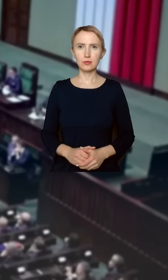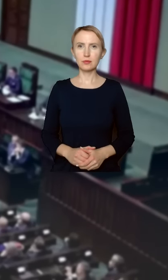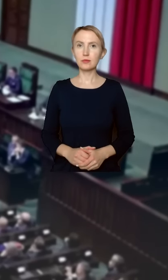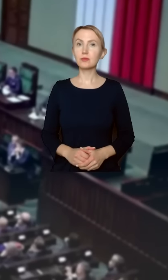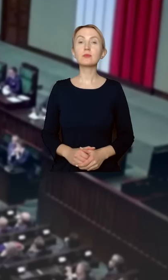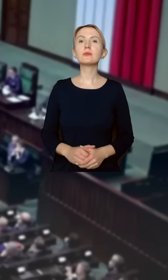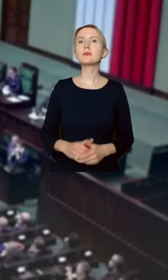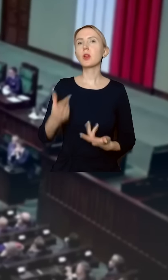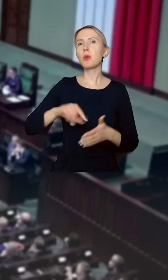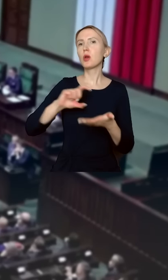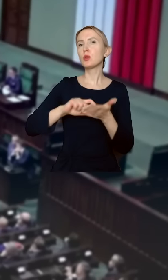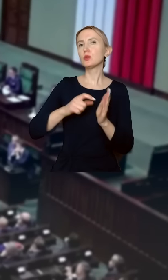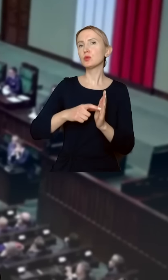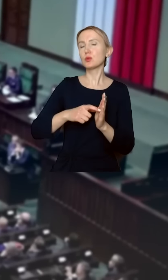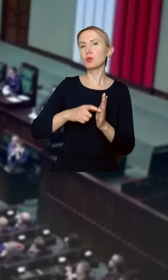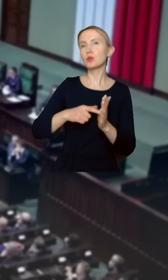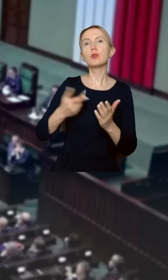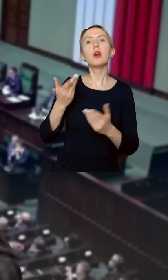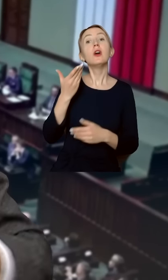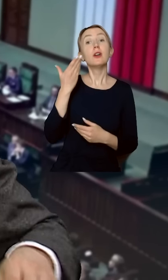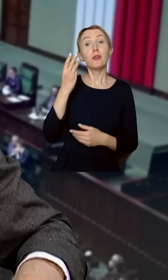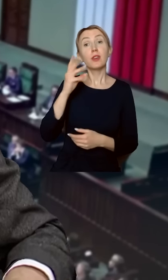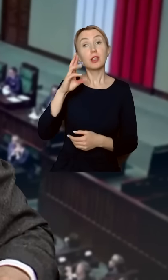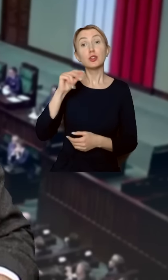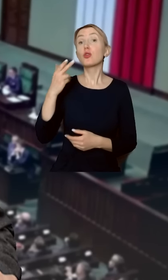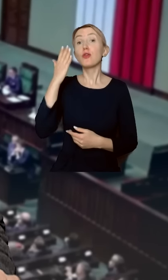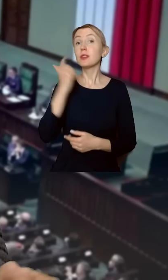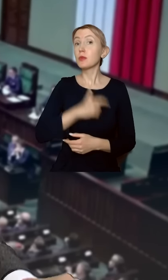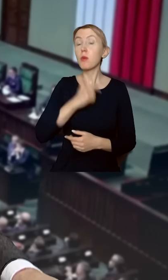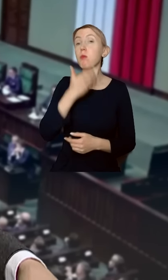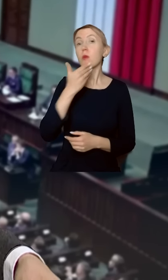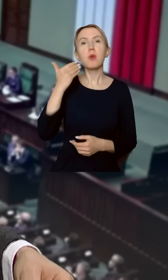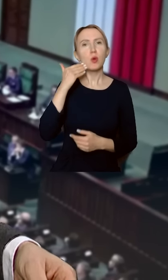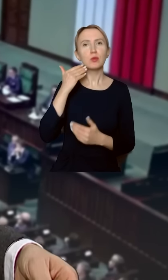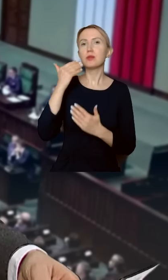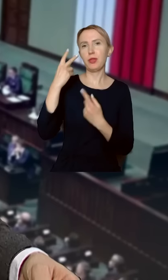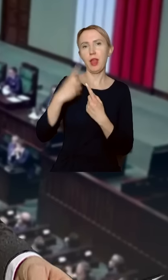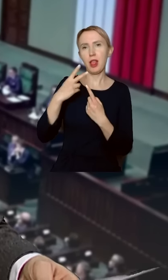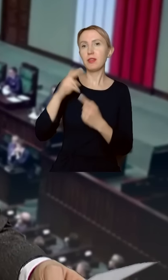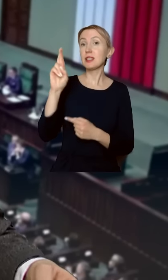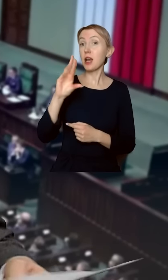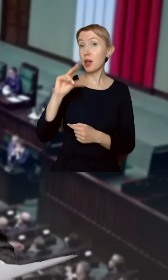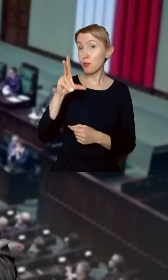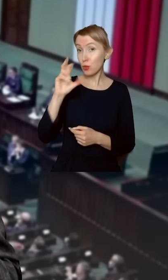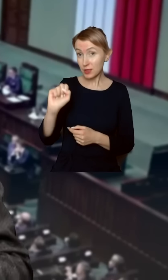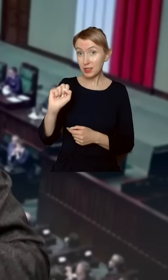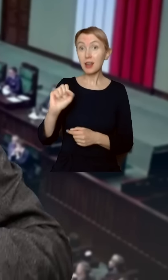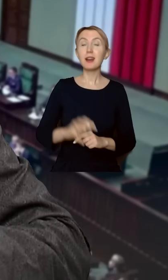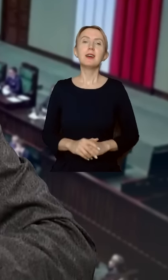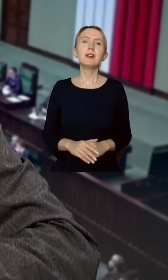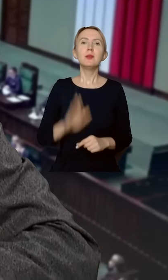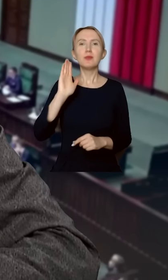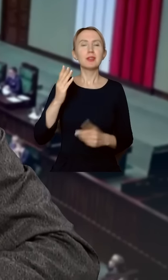Jesteśmy w studiu. Łukasz Jankowski, witam Państwa bardzo serdecznie. W popołudniowym paśmie telewizji Republika będę miał przyjemność dla Państwa